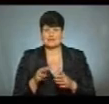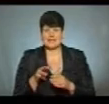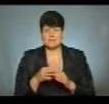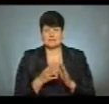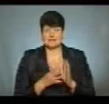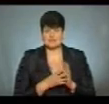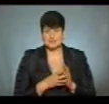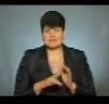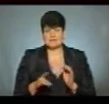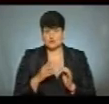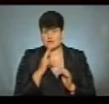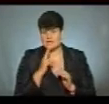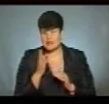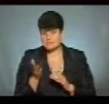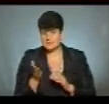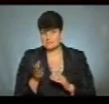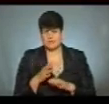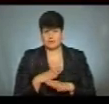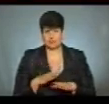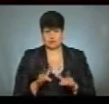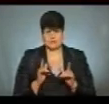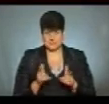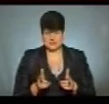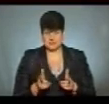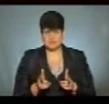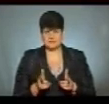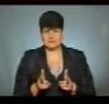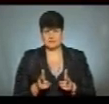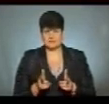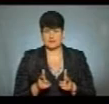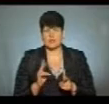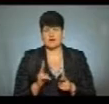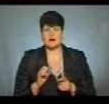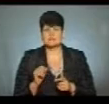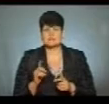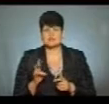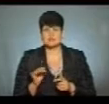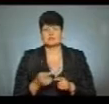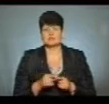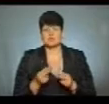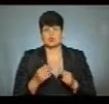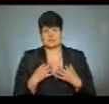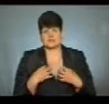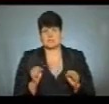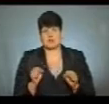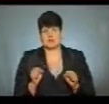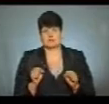в районі Кременця, і ми не були згідні з казначейською, ну, скажімо, казначейством, щоб ці гроші забрали